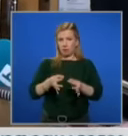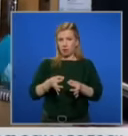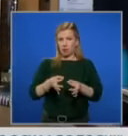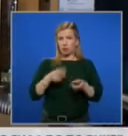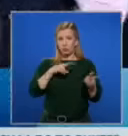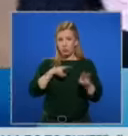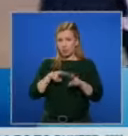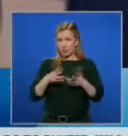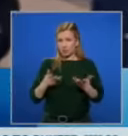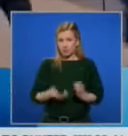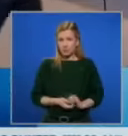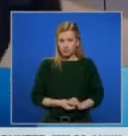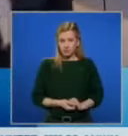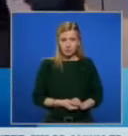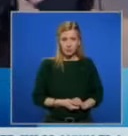следим нещата.